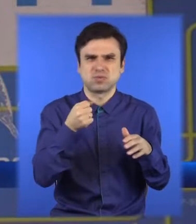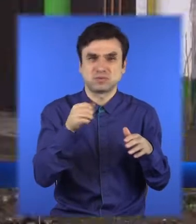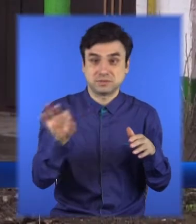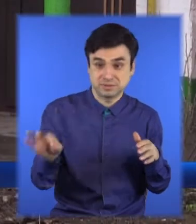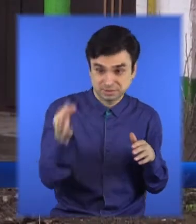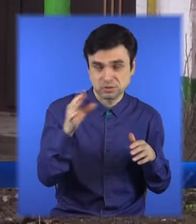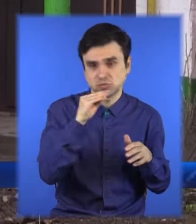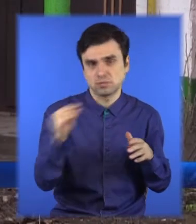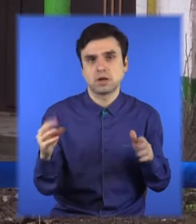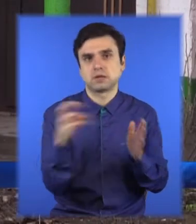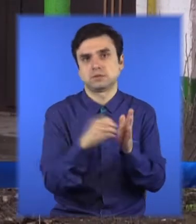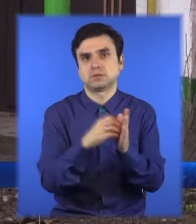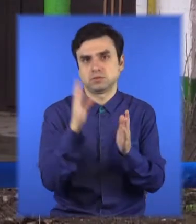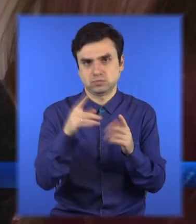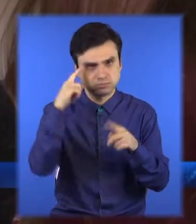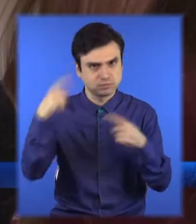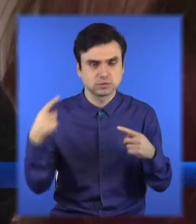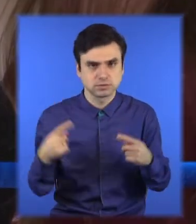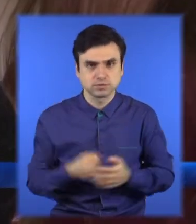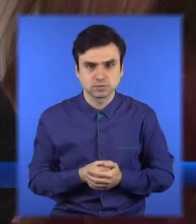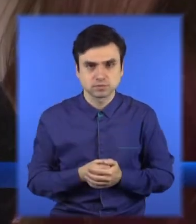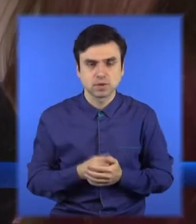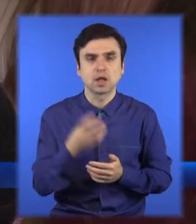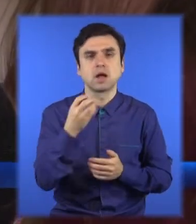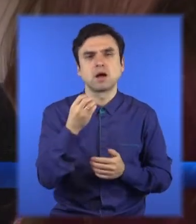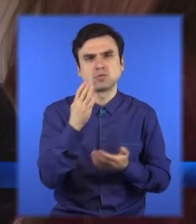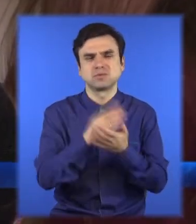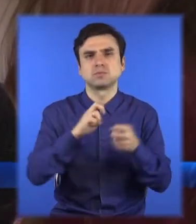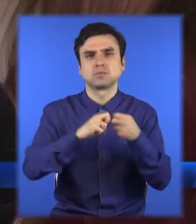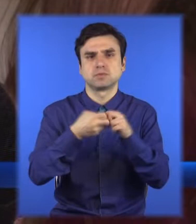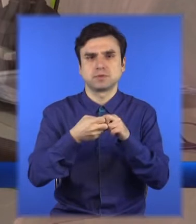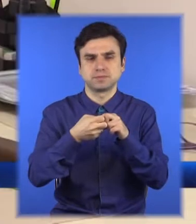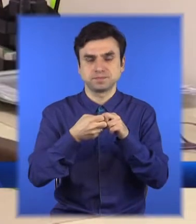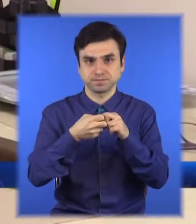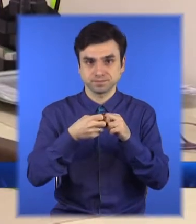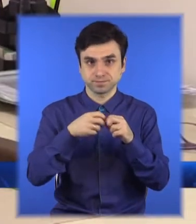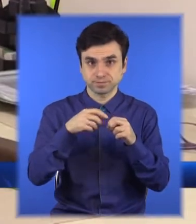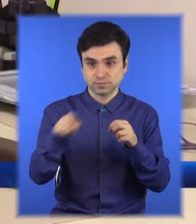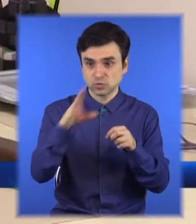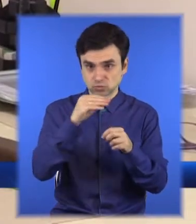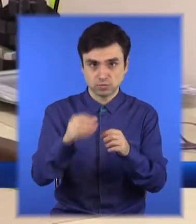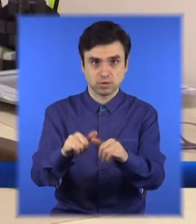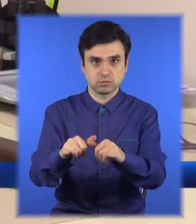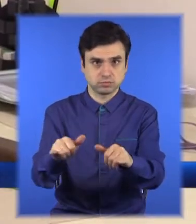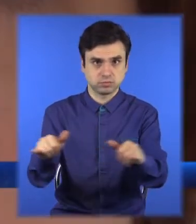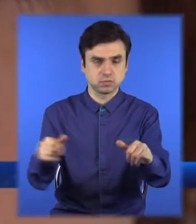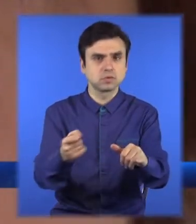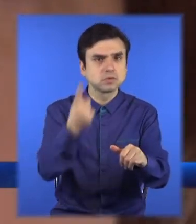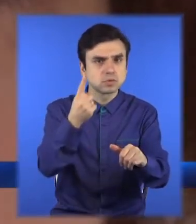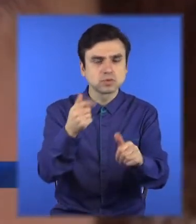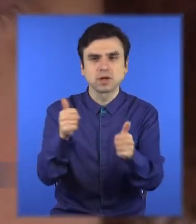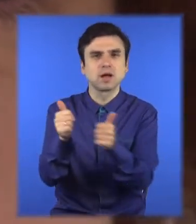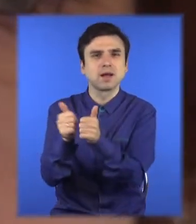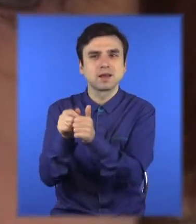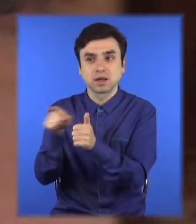цією адресою є ще одна серйозна проблема, каже Ірина. Туди щороку зносять цуценят. Собак стає більше і, звичайно,